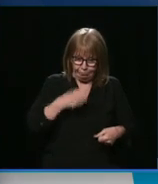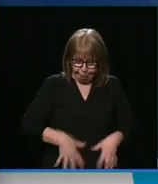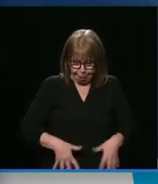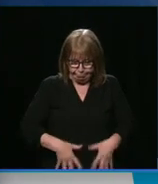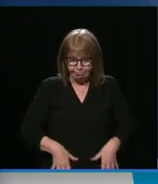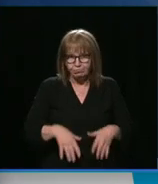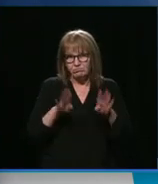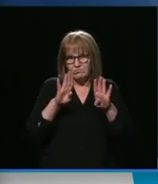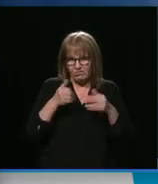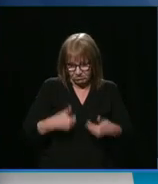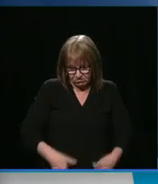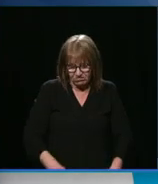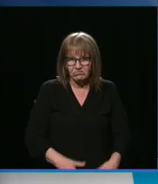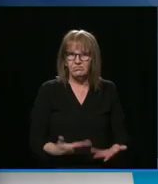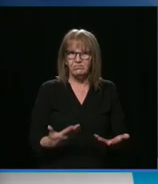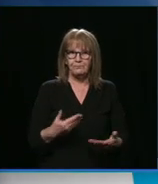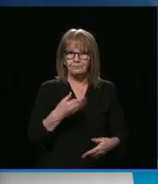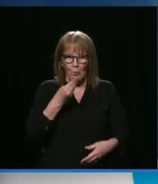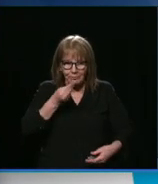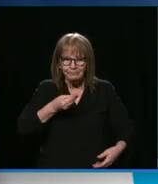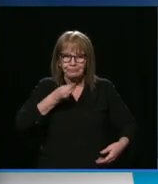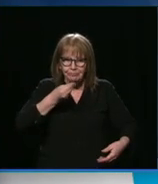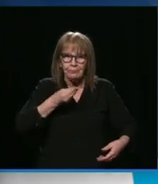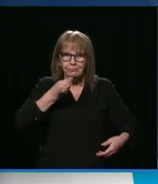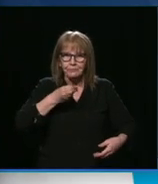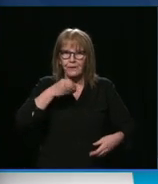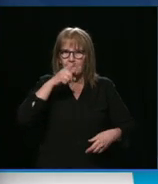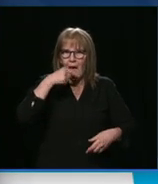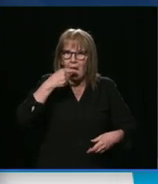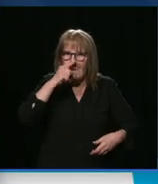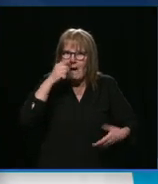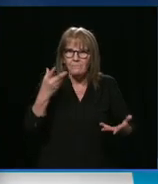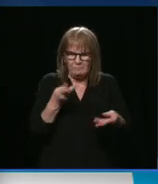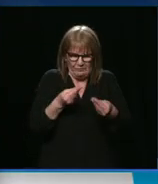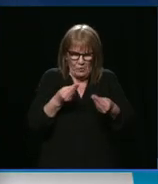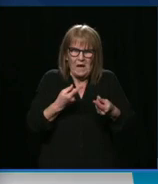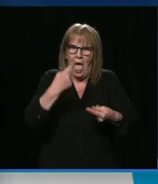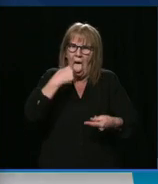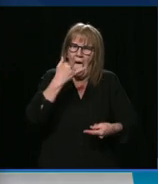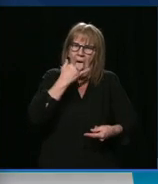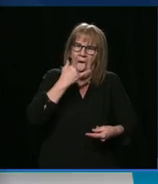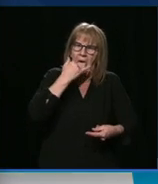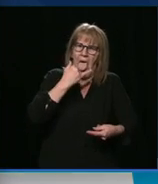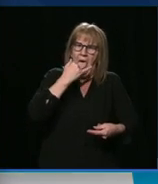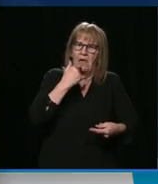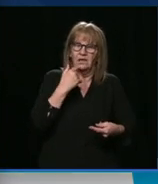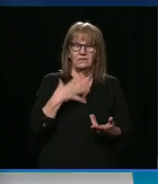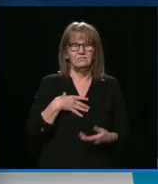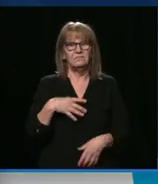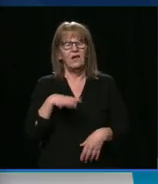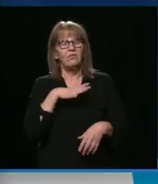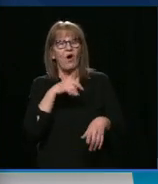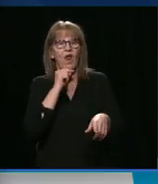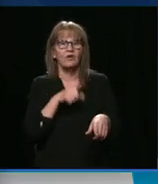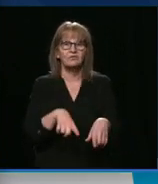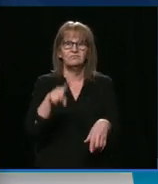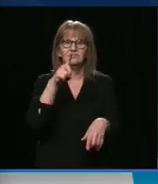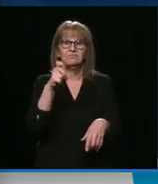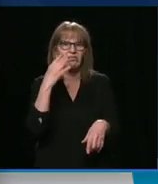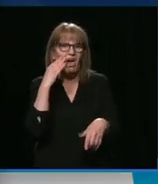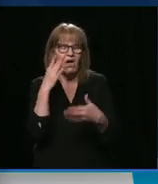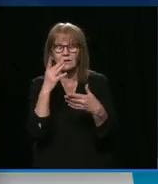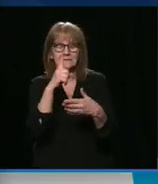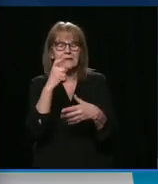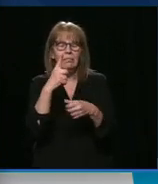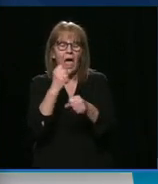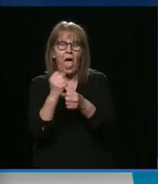bouche qui l'empêchait de parler. Un centenaire avait le visage bleu inconscient, laissé seul pendant des jours, en hypothermie, et j'en passe.